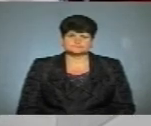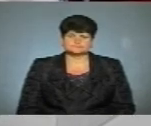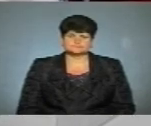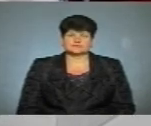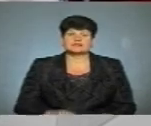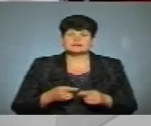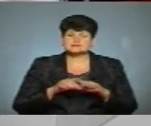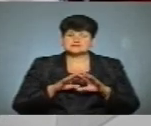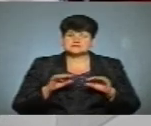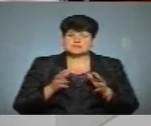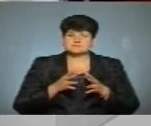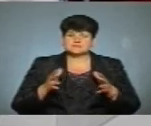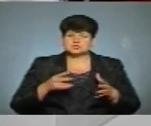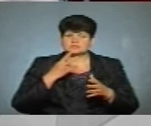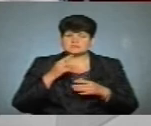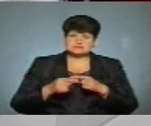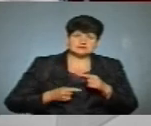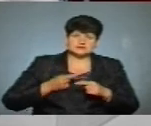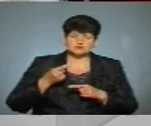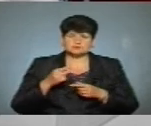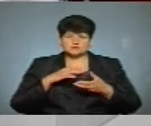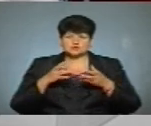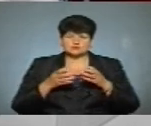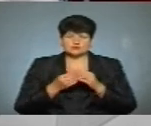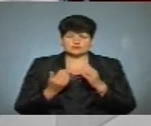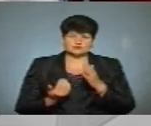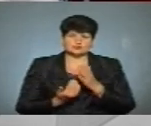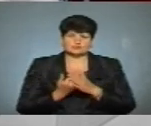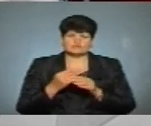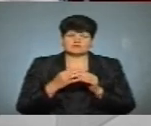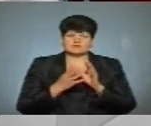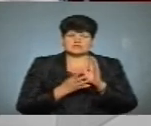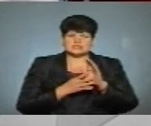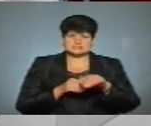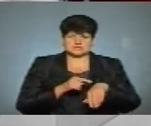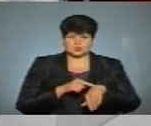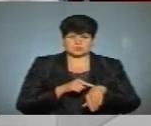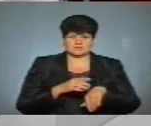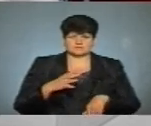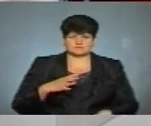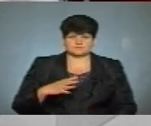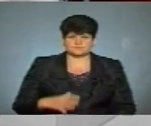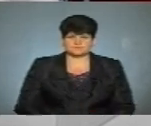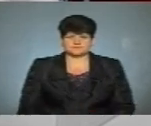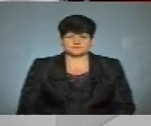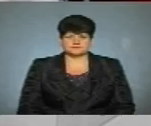На цьому тема не все. Більше дивіться у наступному підсумковому випуску новин о 19-й годині. Дочекайтеся.